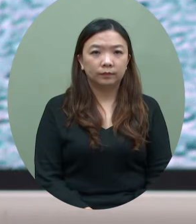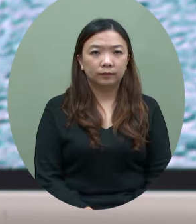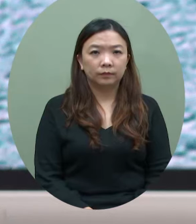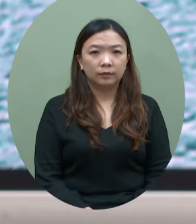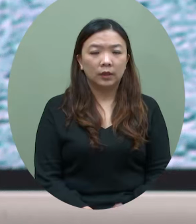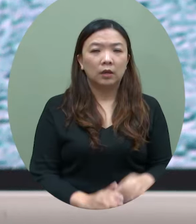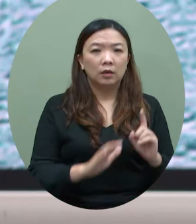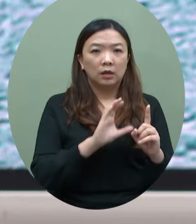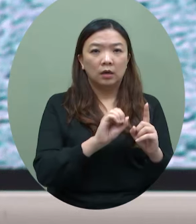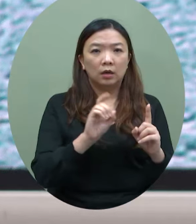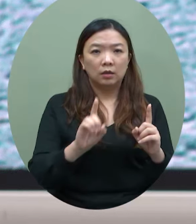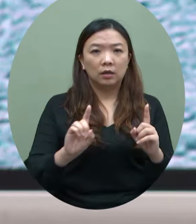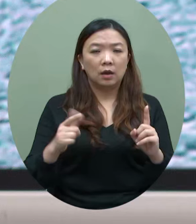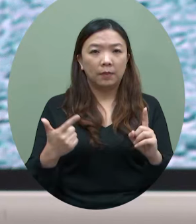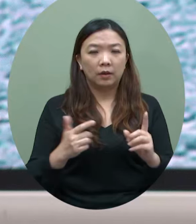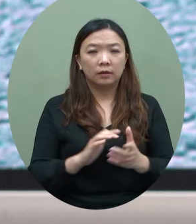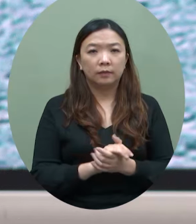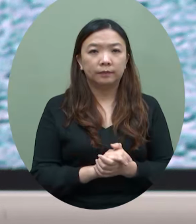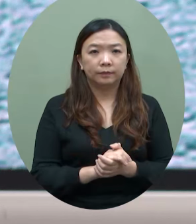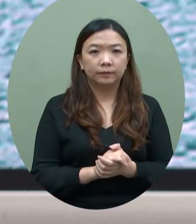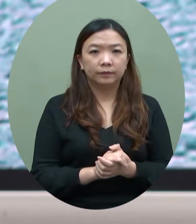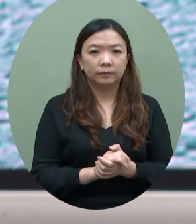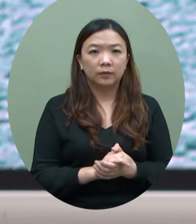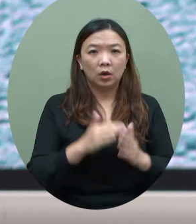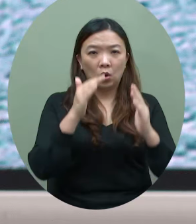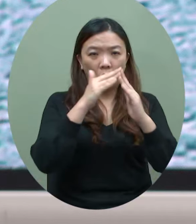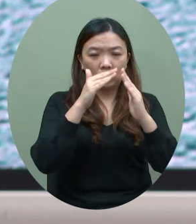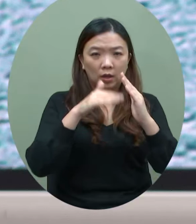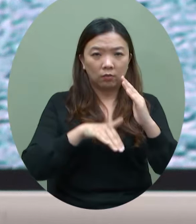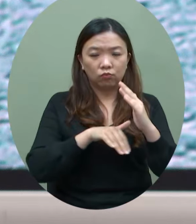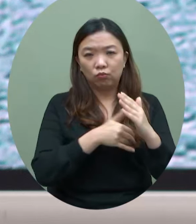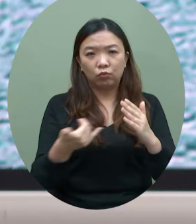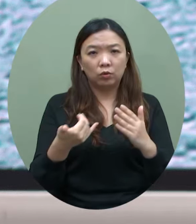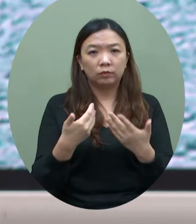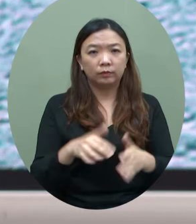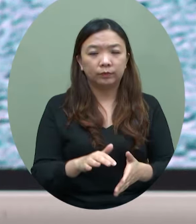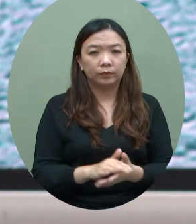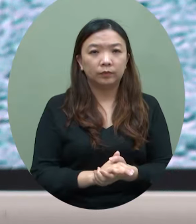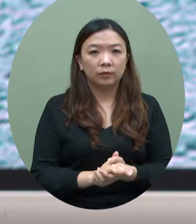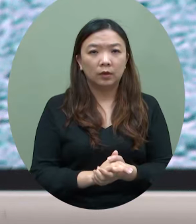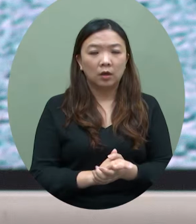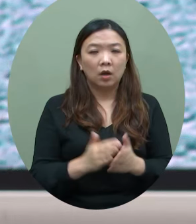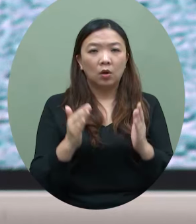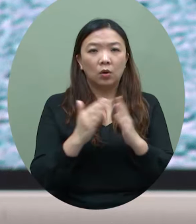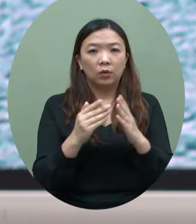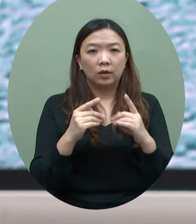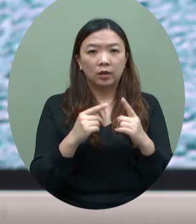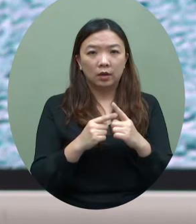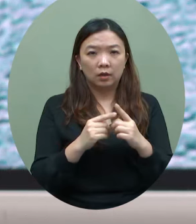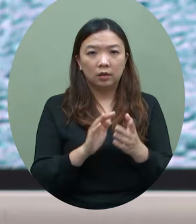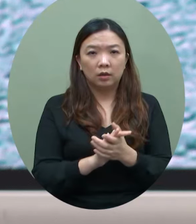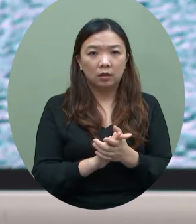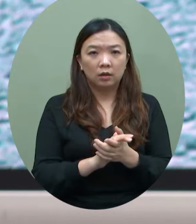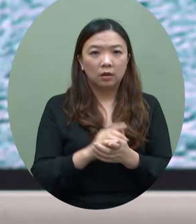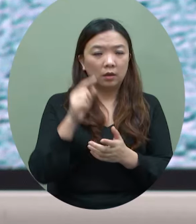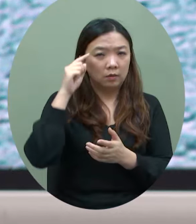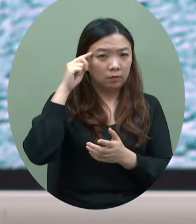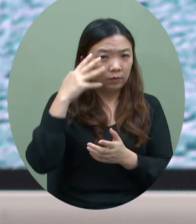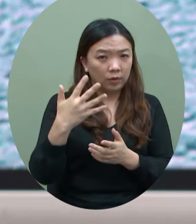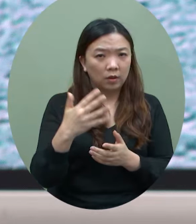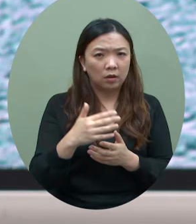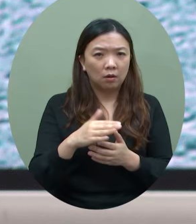10118咧，其實就係佢喺屋企過身咧，跟住佢屋企人咧就隔咗幾日咧就開始唔